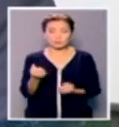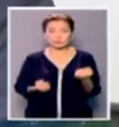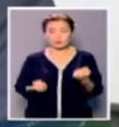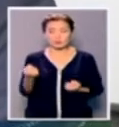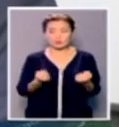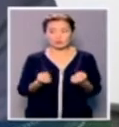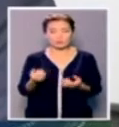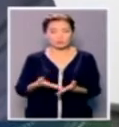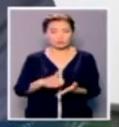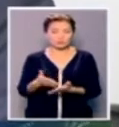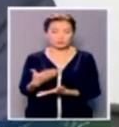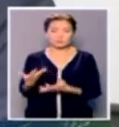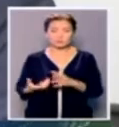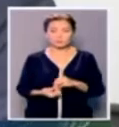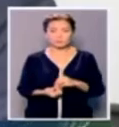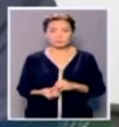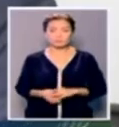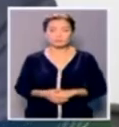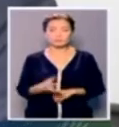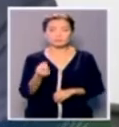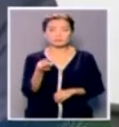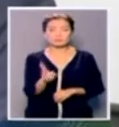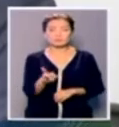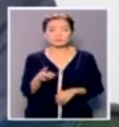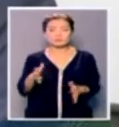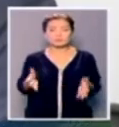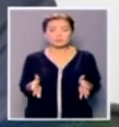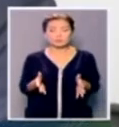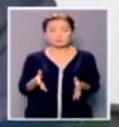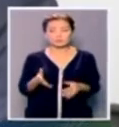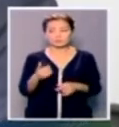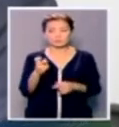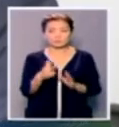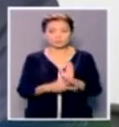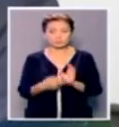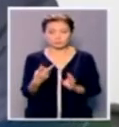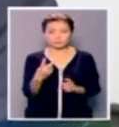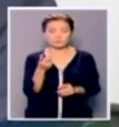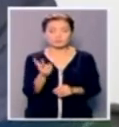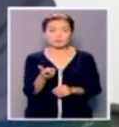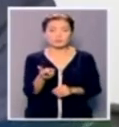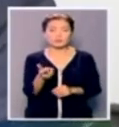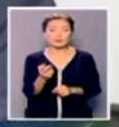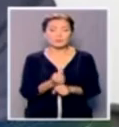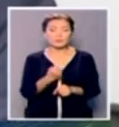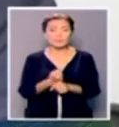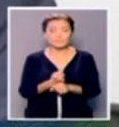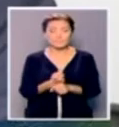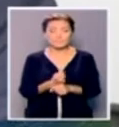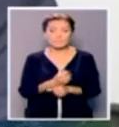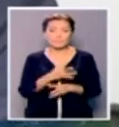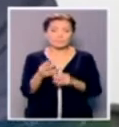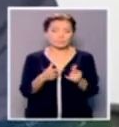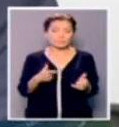қар күрейтін күрегімен және 2 трактор МТ-82 және 2 тайғаққа қарсы материал